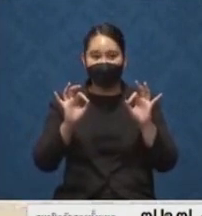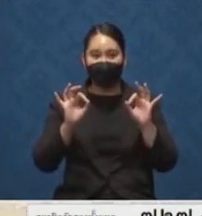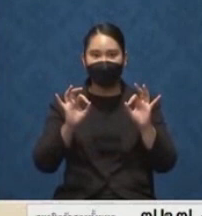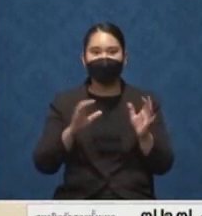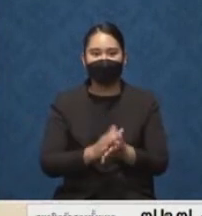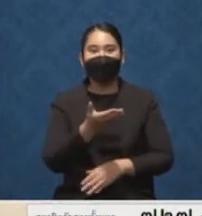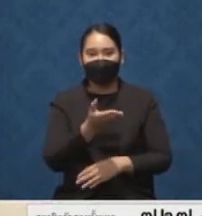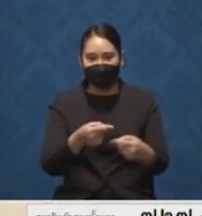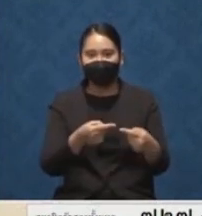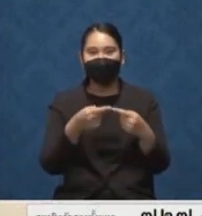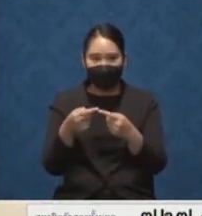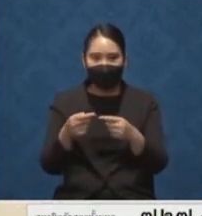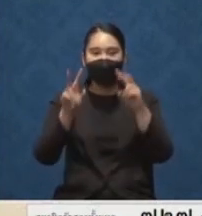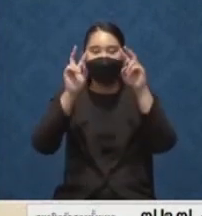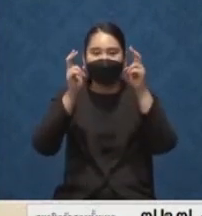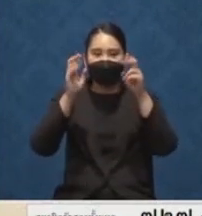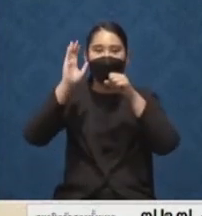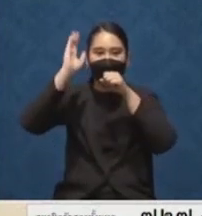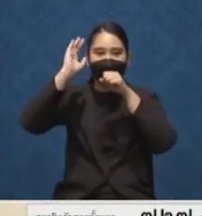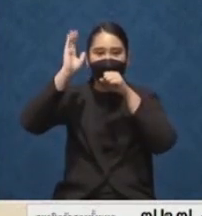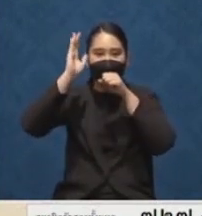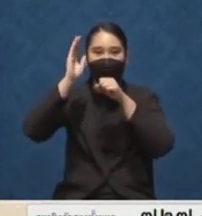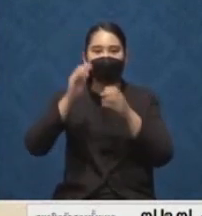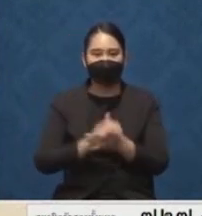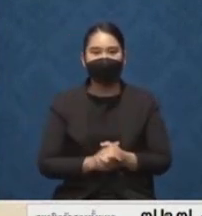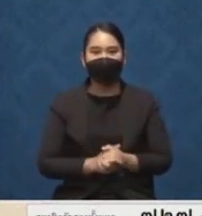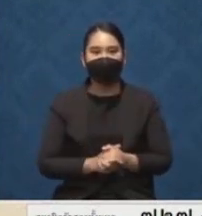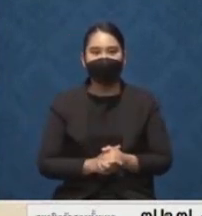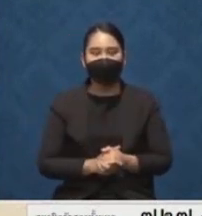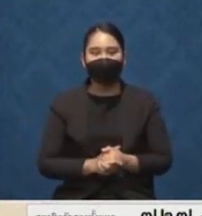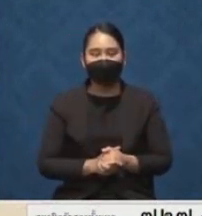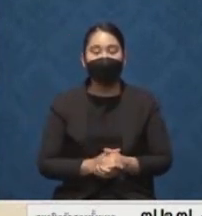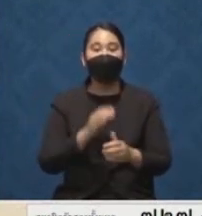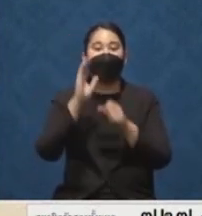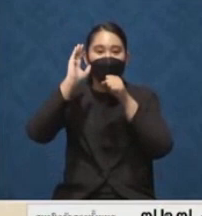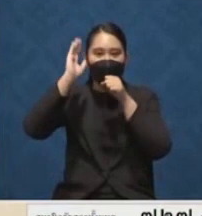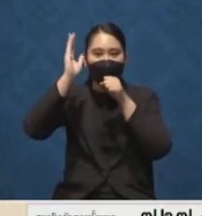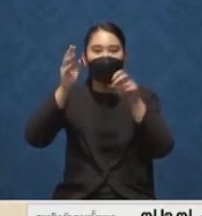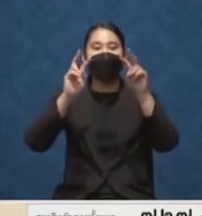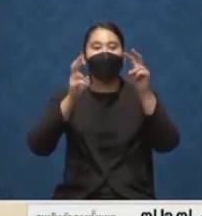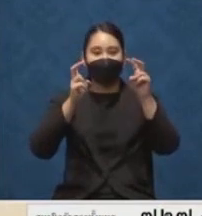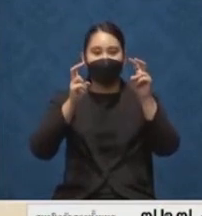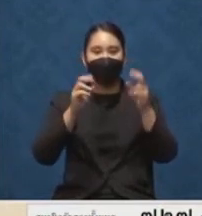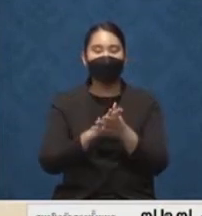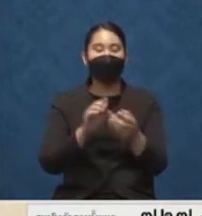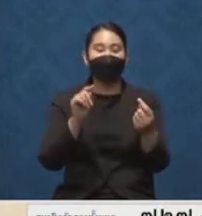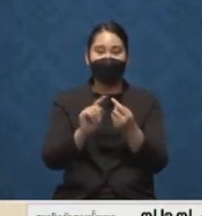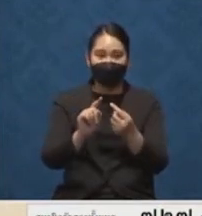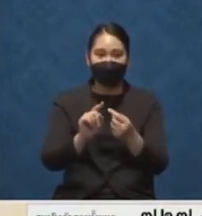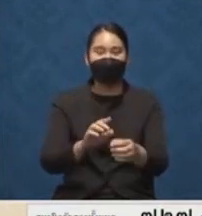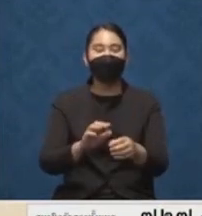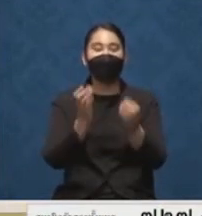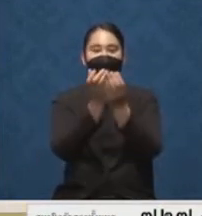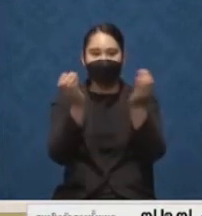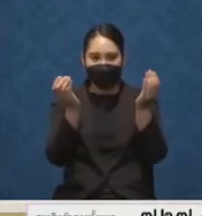ท่านเสรีนะฮะกรุณาอยู่ในเกมนะฮะคือในการที่จะอภิปรายในเรื่องของการ